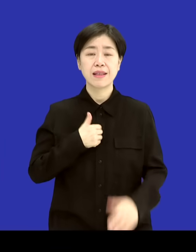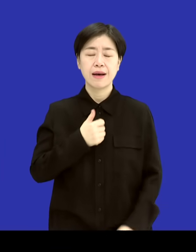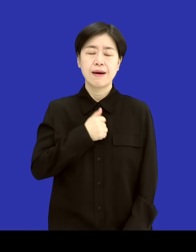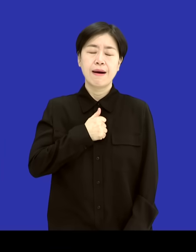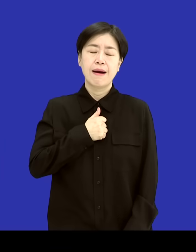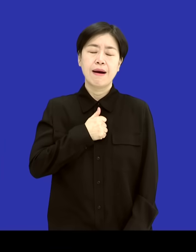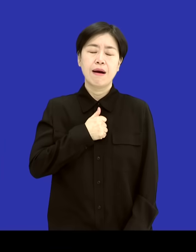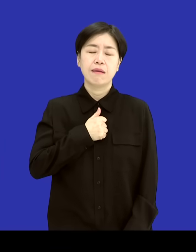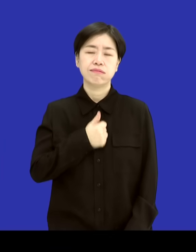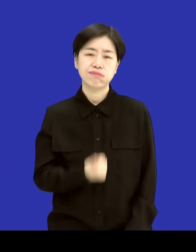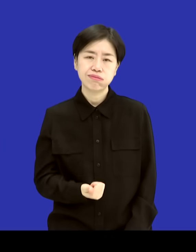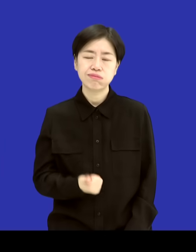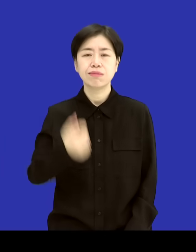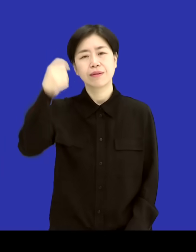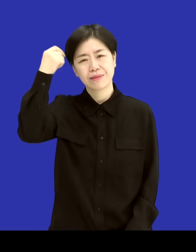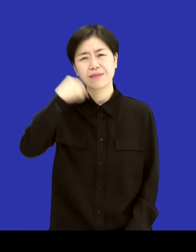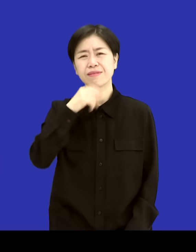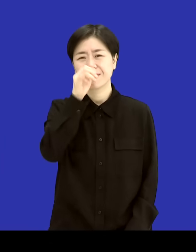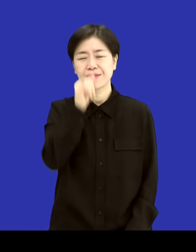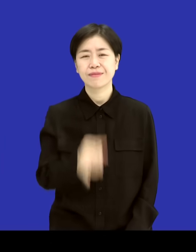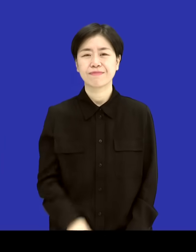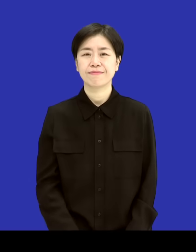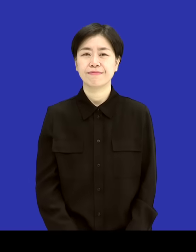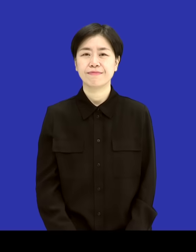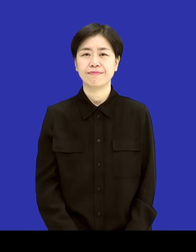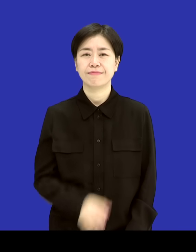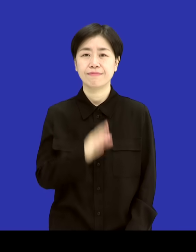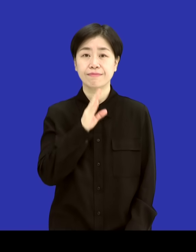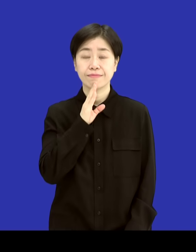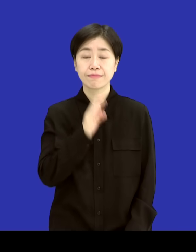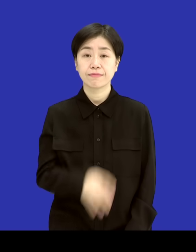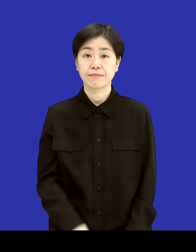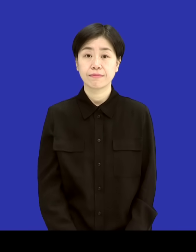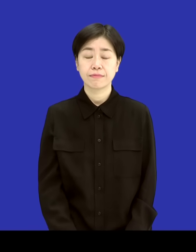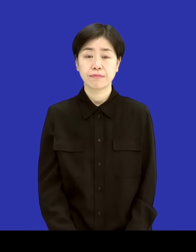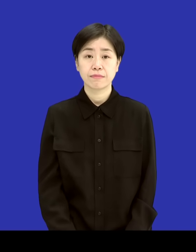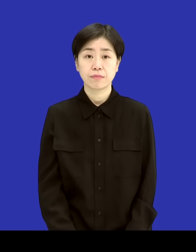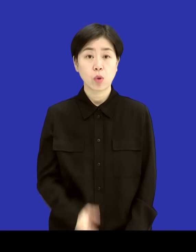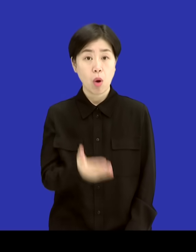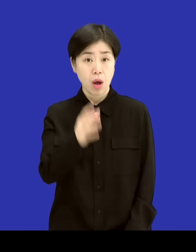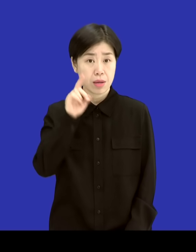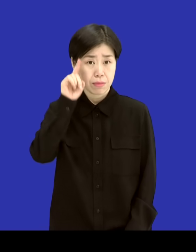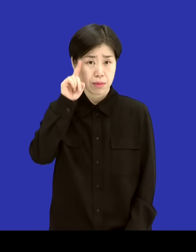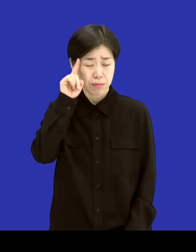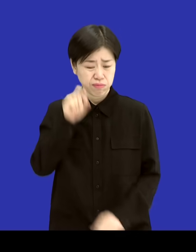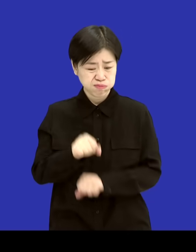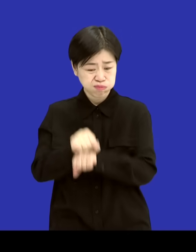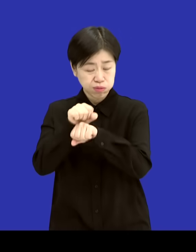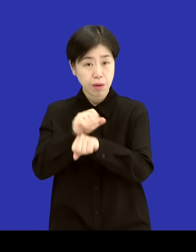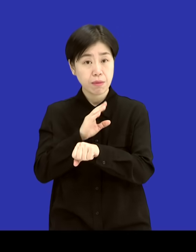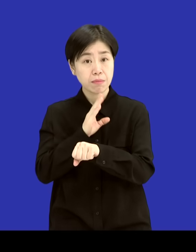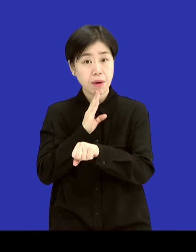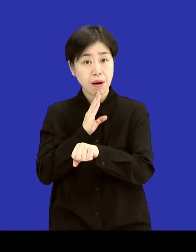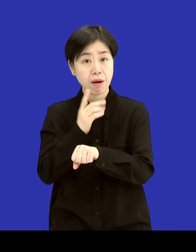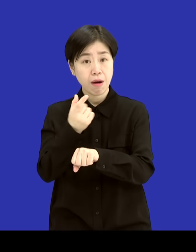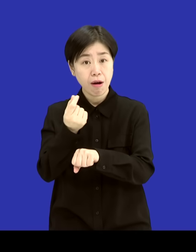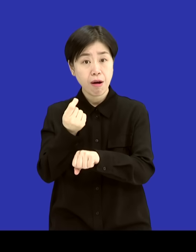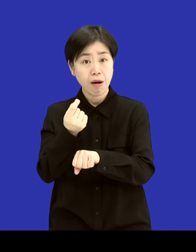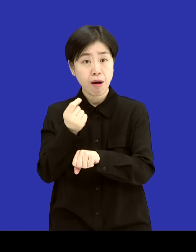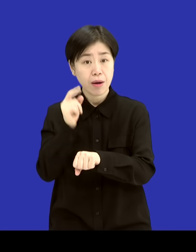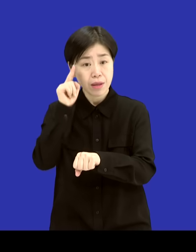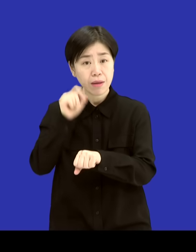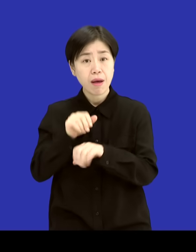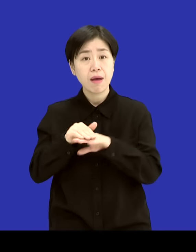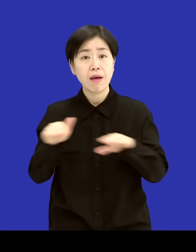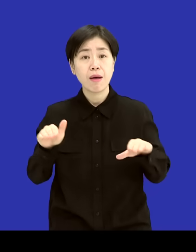낮게 되는 그런 계기였었던 것 같아요. 그래요? 아니 그러면 스트레스를 받을 텐데 많이 받을 텐데 그럼 그